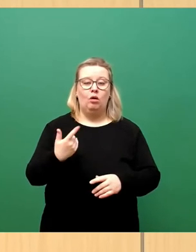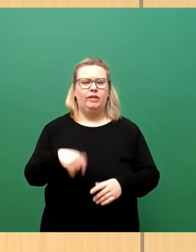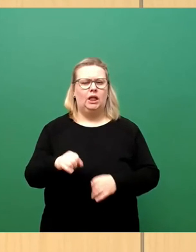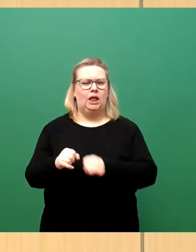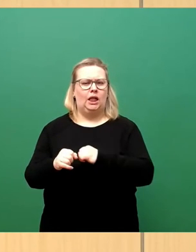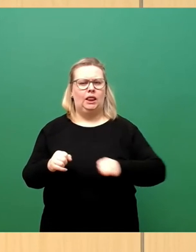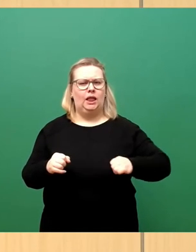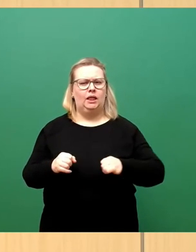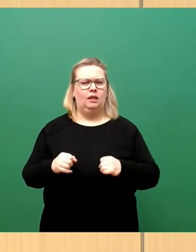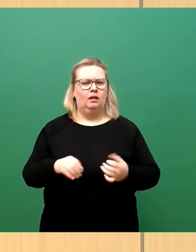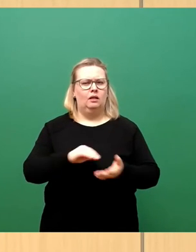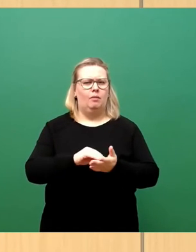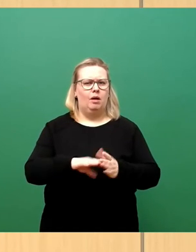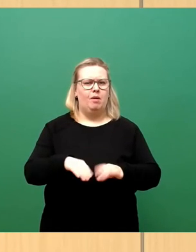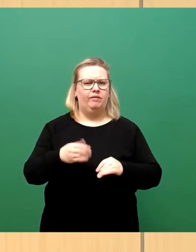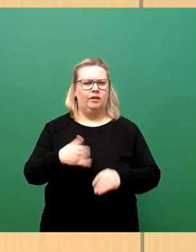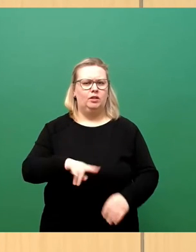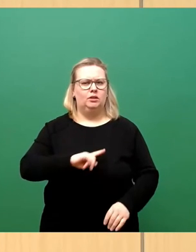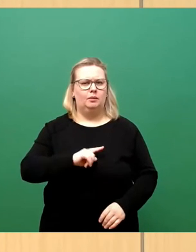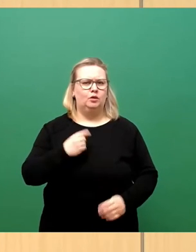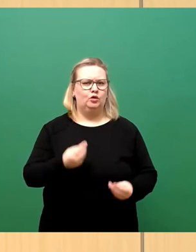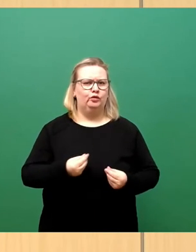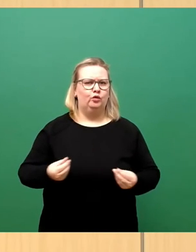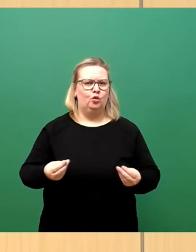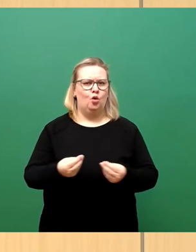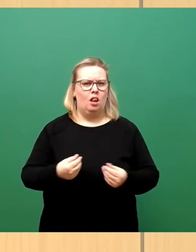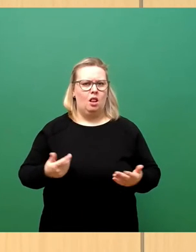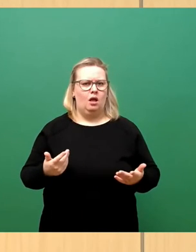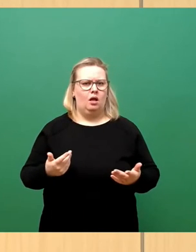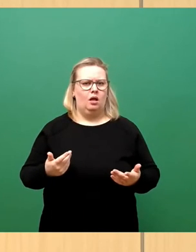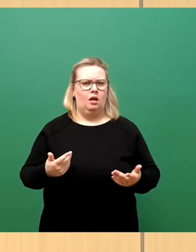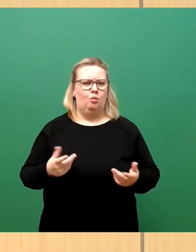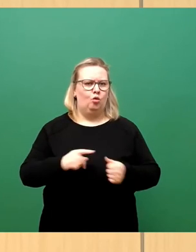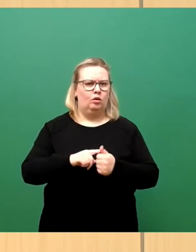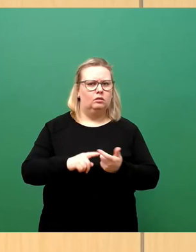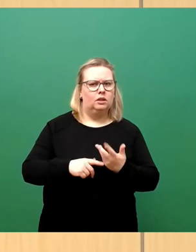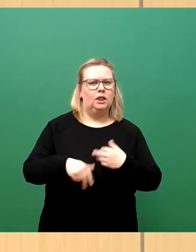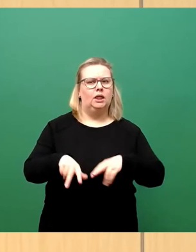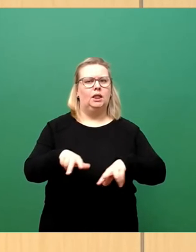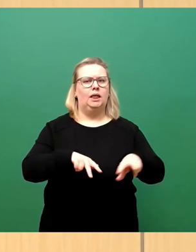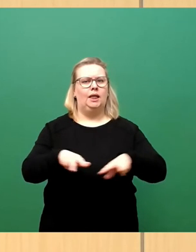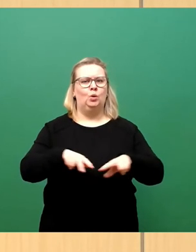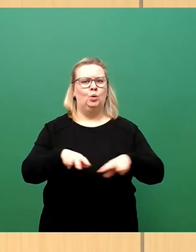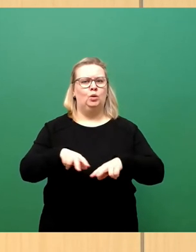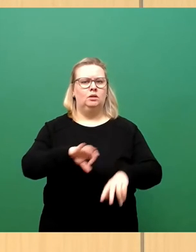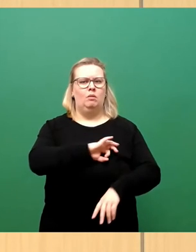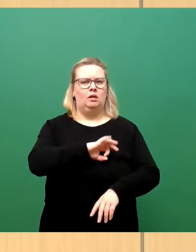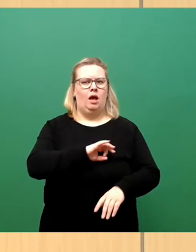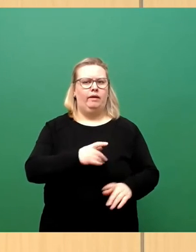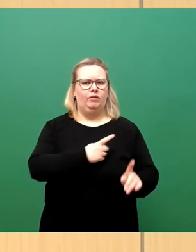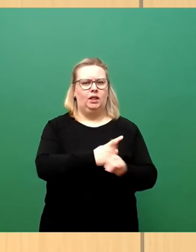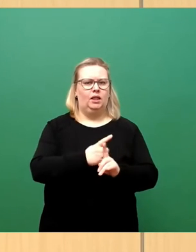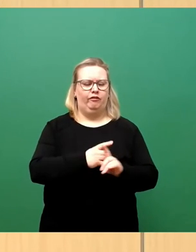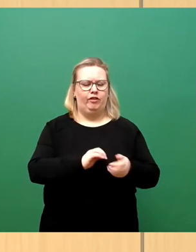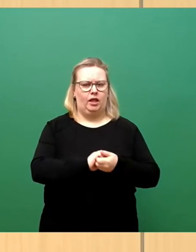am Tisch? Und ich hatte den Eindruck, ich hatte ja schon gesagt, es sind so gewisse Regierungsparteien, die dort sich getroffen haben. Am Ende